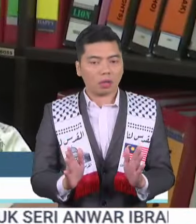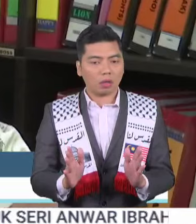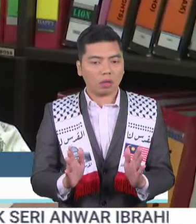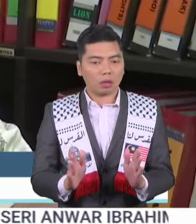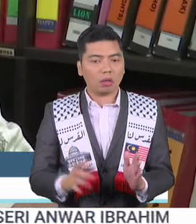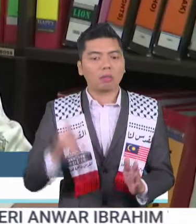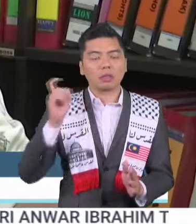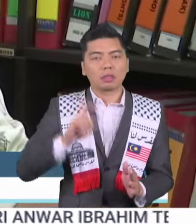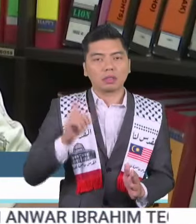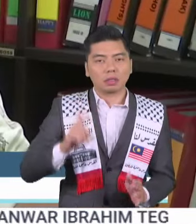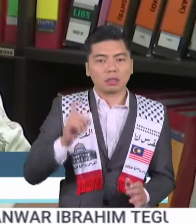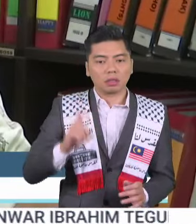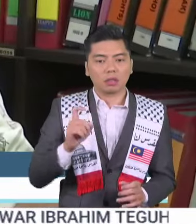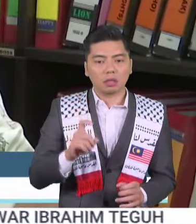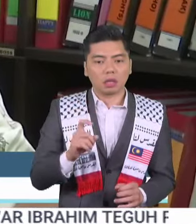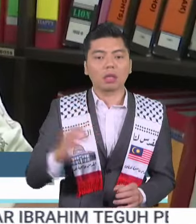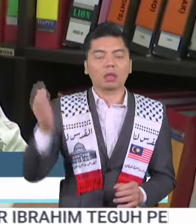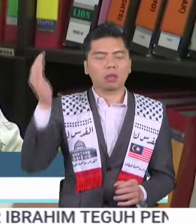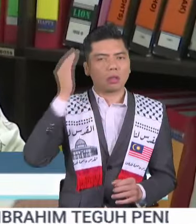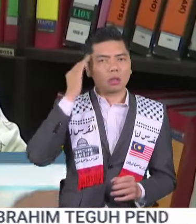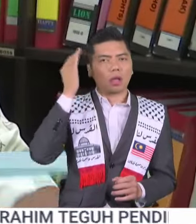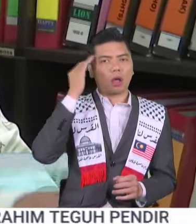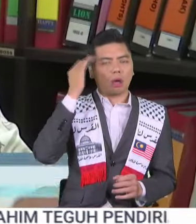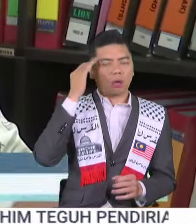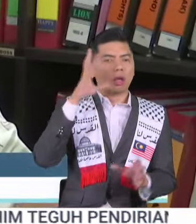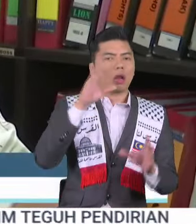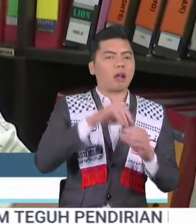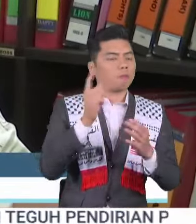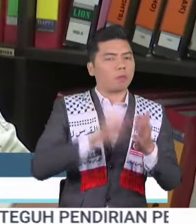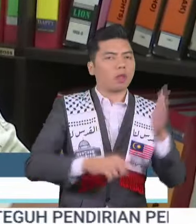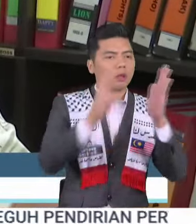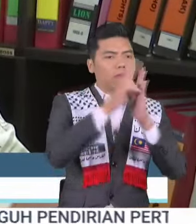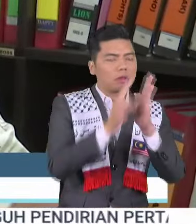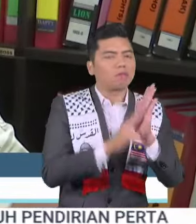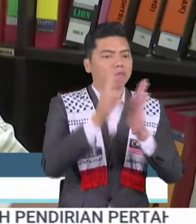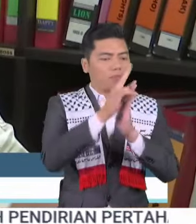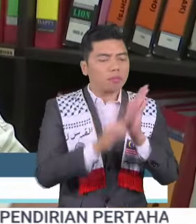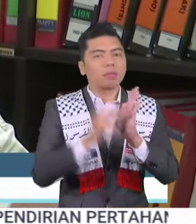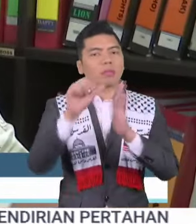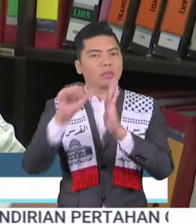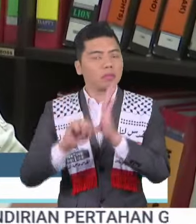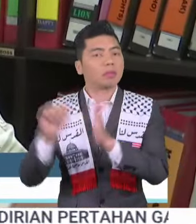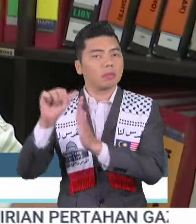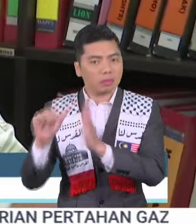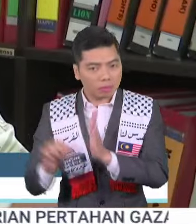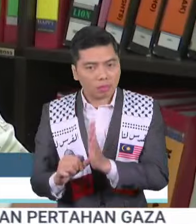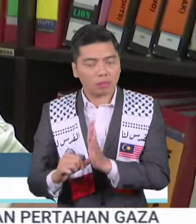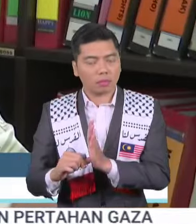fasih dalam hal-hal akta ini. Jadi